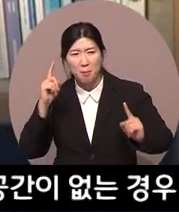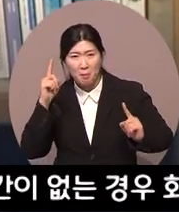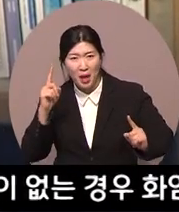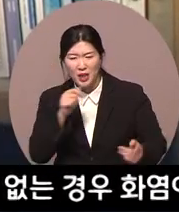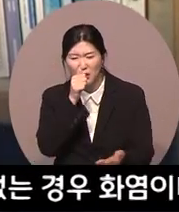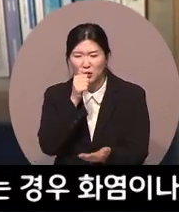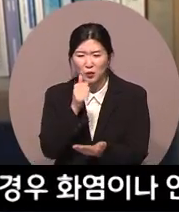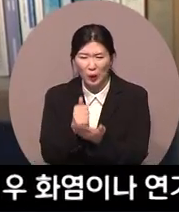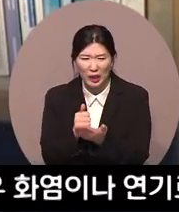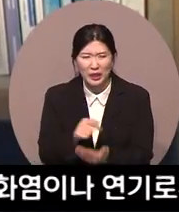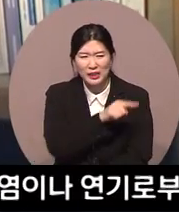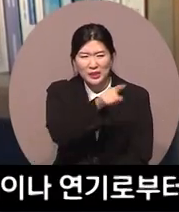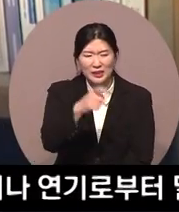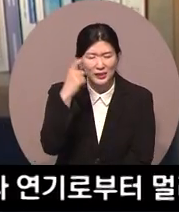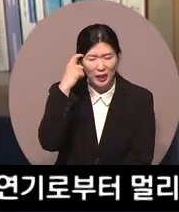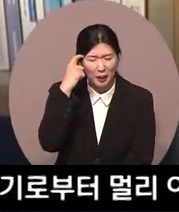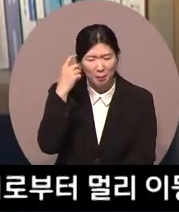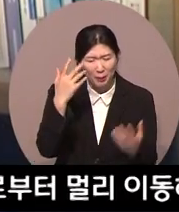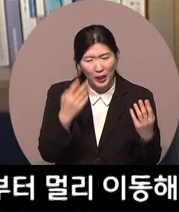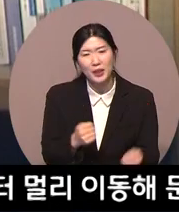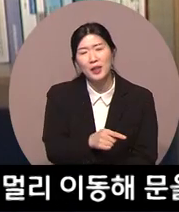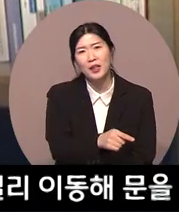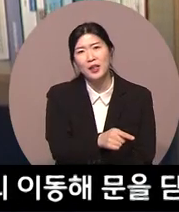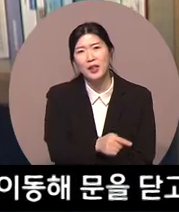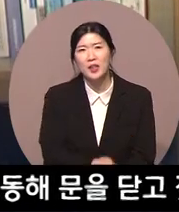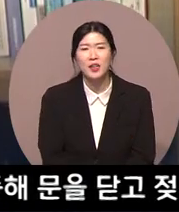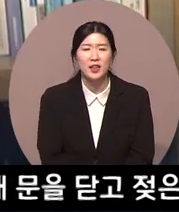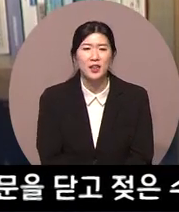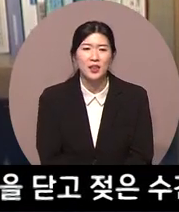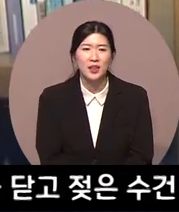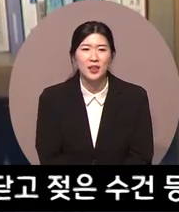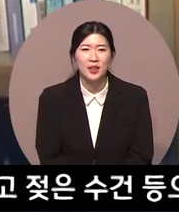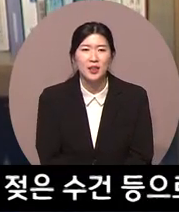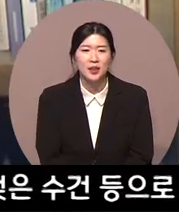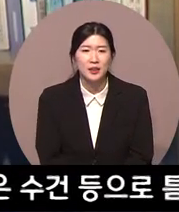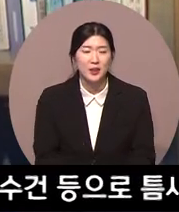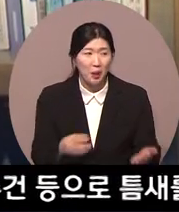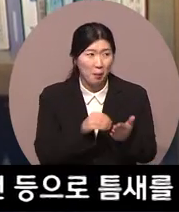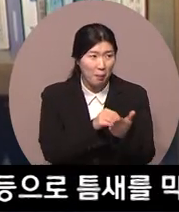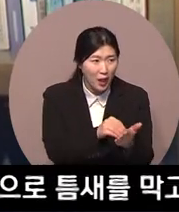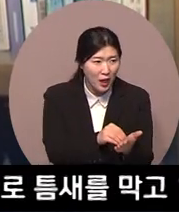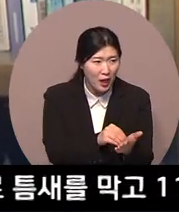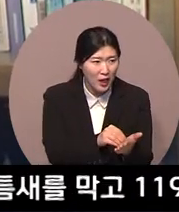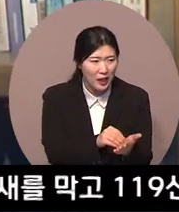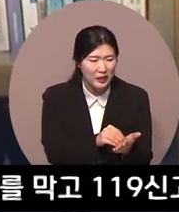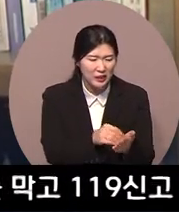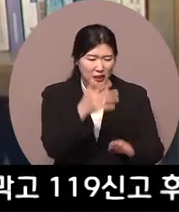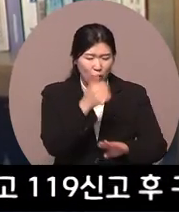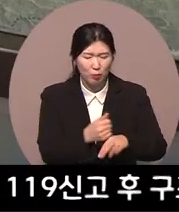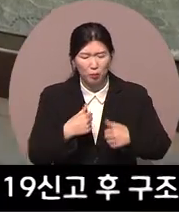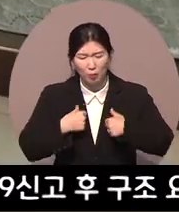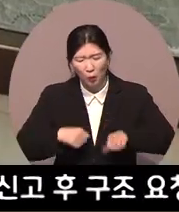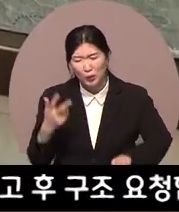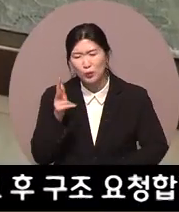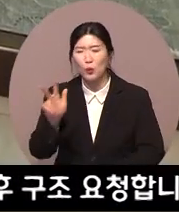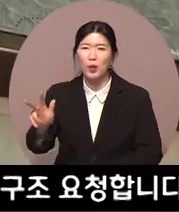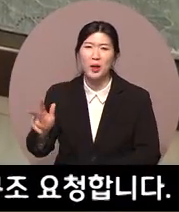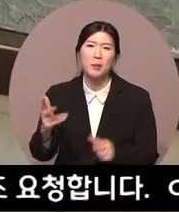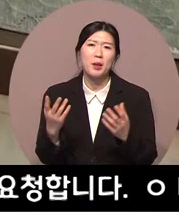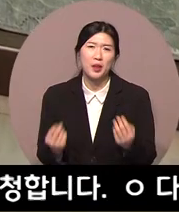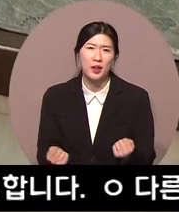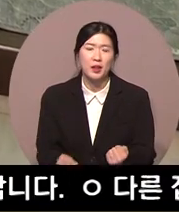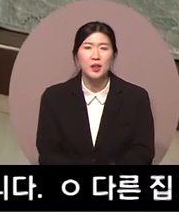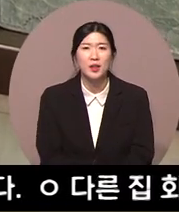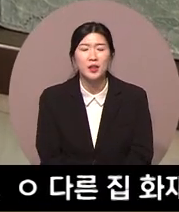범죄자 취구를 받는 경우가 많아요 그러니까 이분이 는 결국